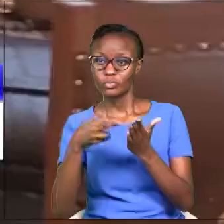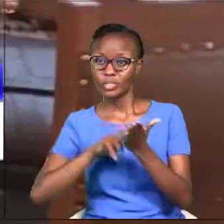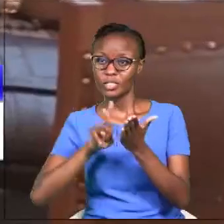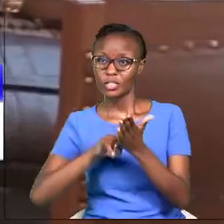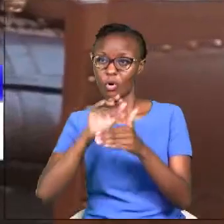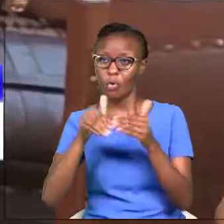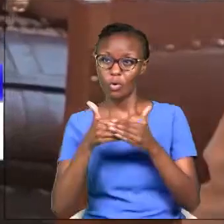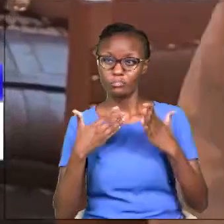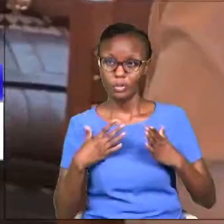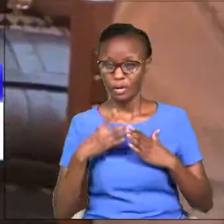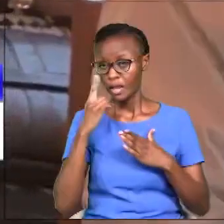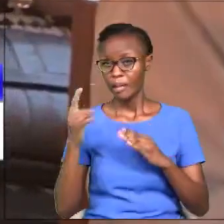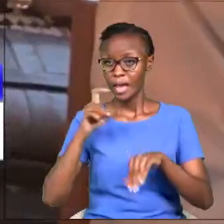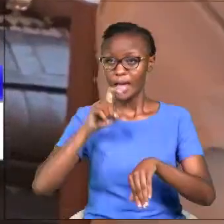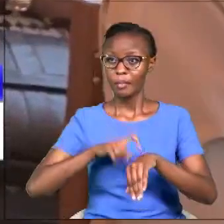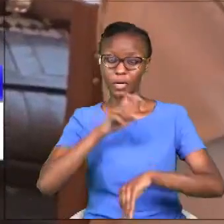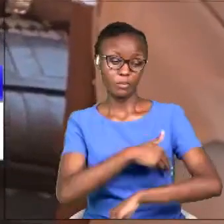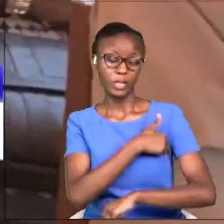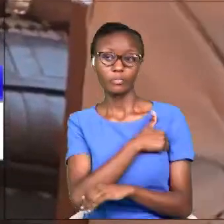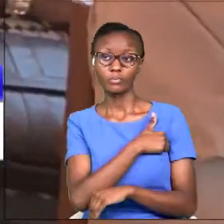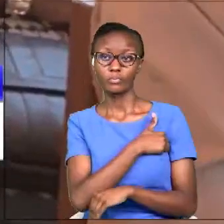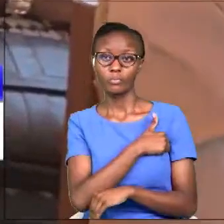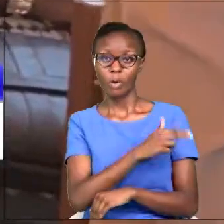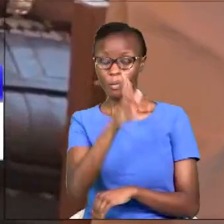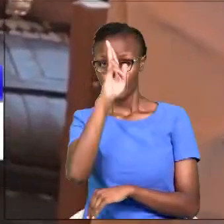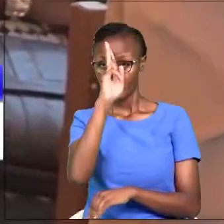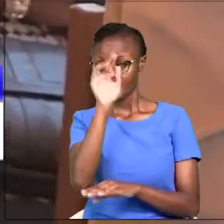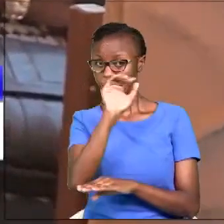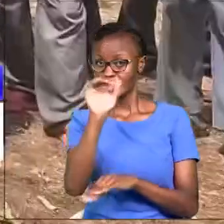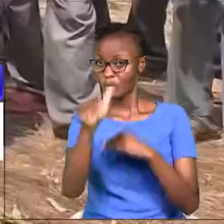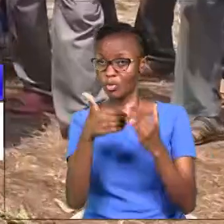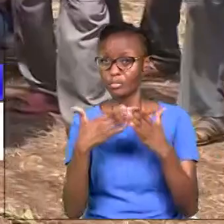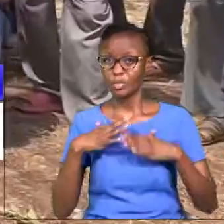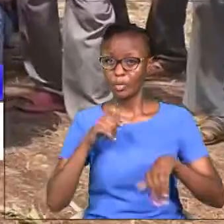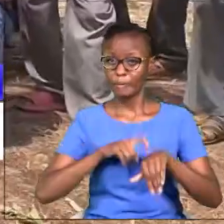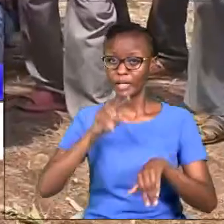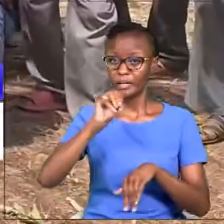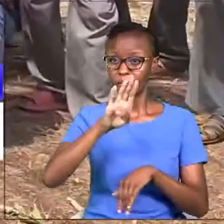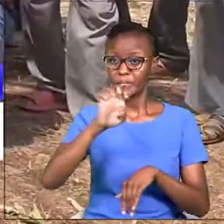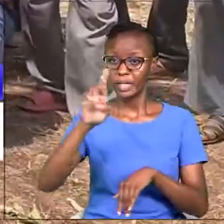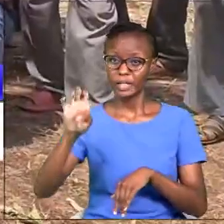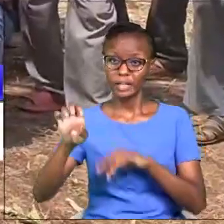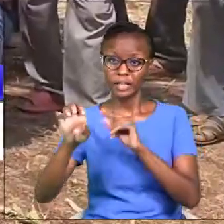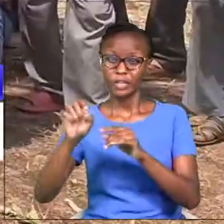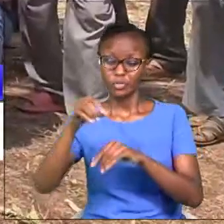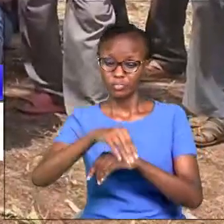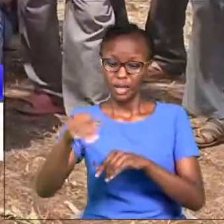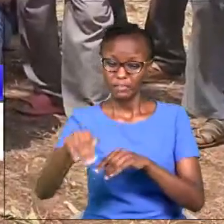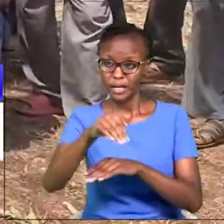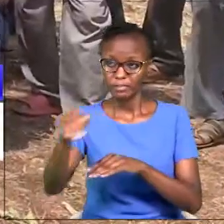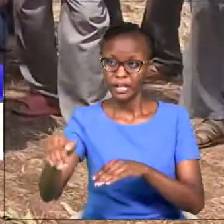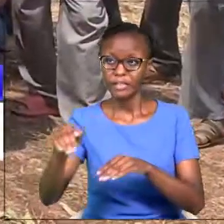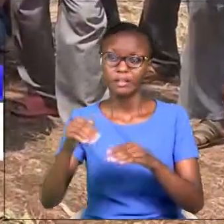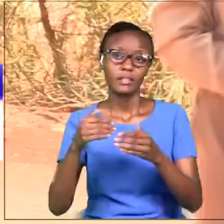watu. Embu County Commissioner Abdullahi Galgalo has appealed to the residents of Mbere to plant drought-resistant crops during the October, November